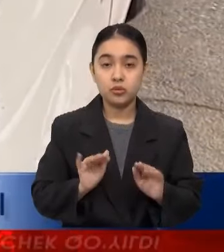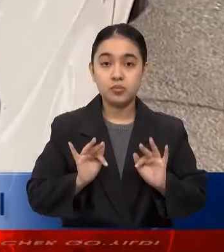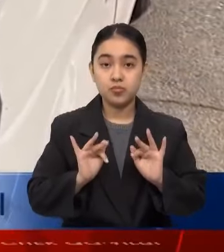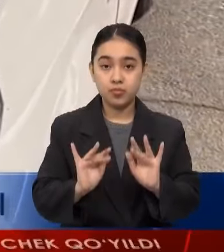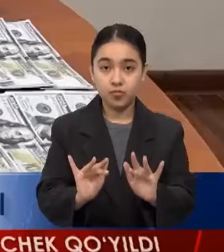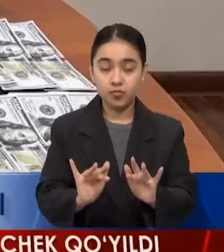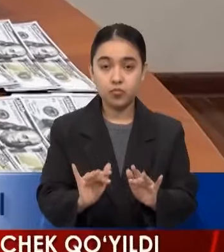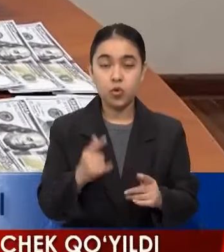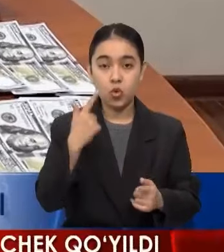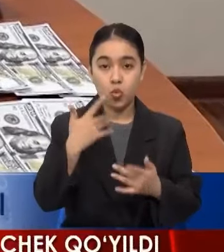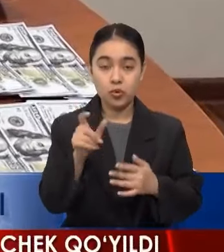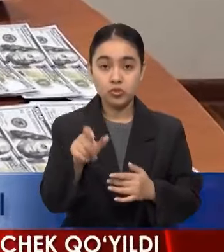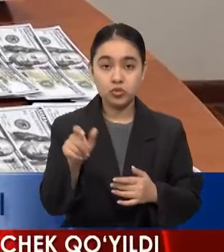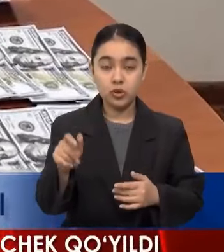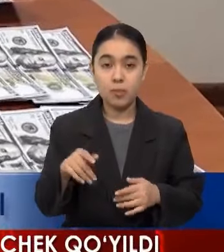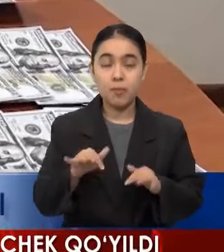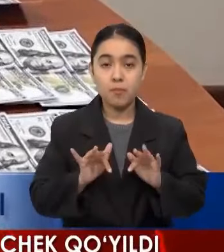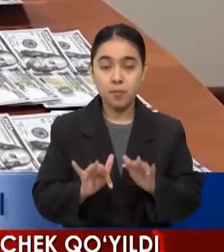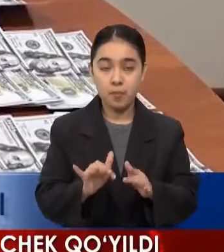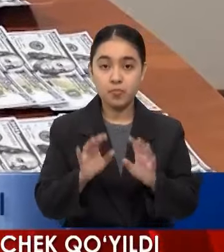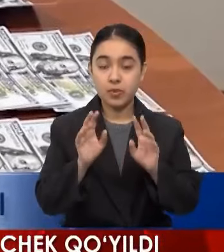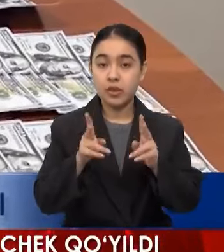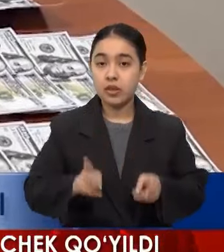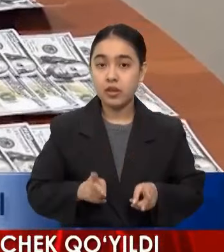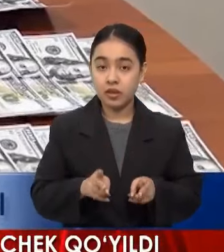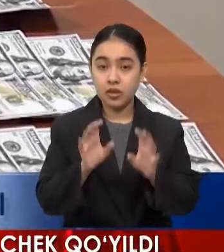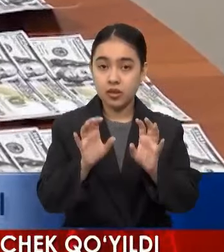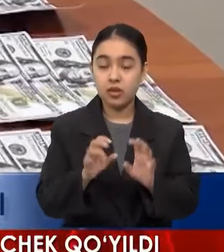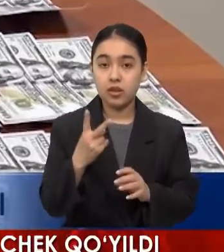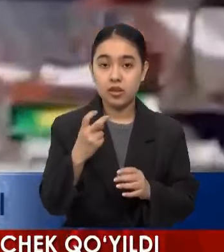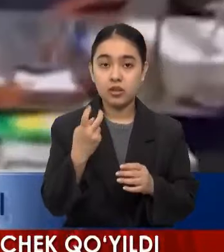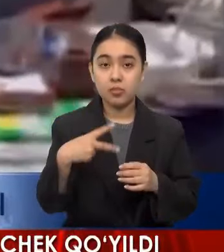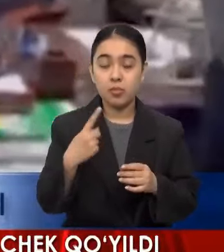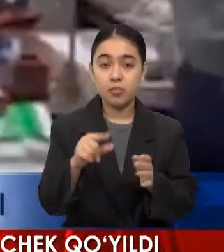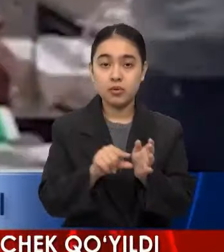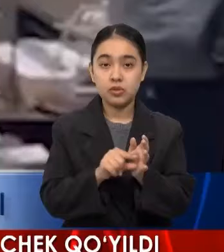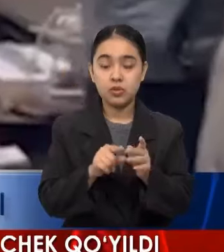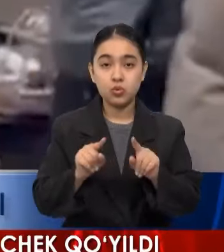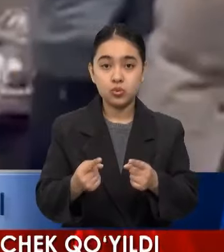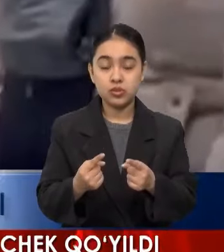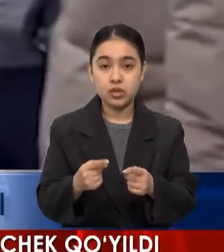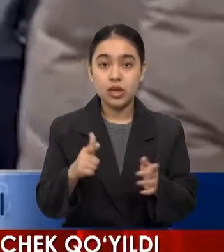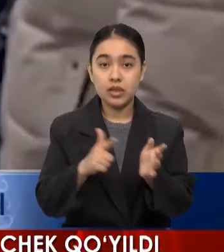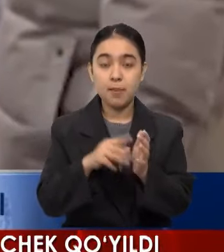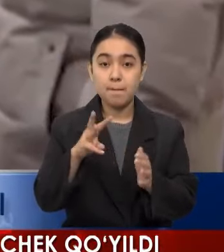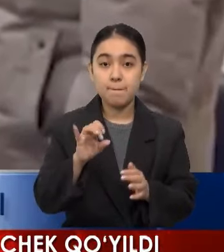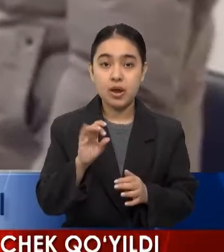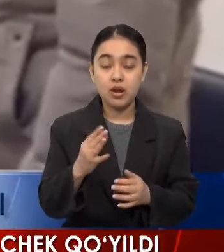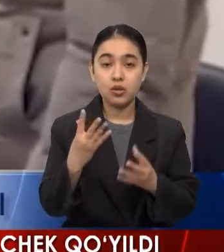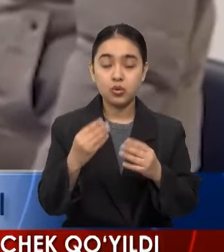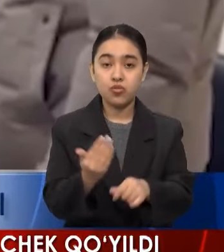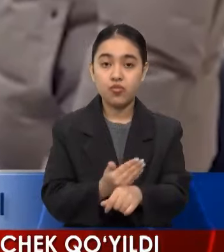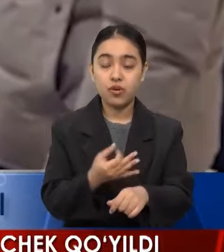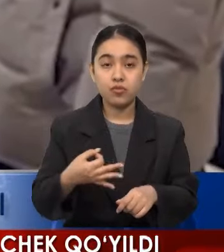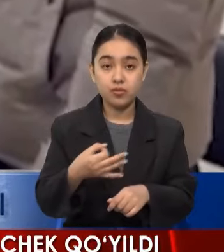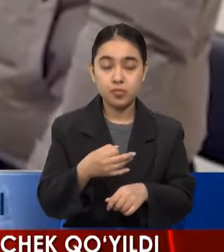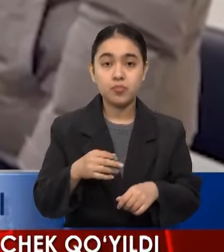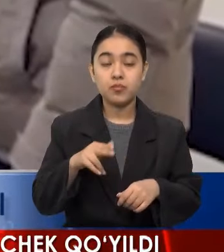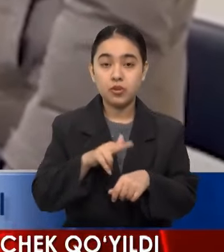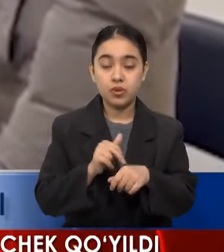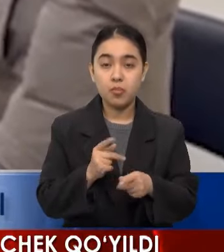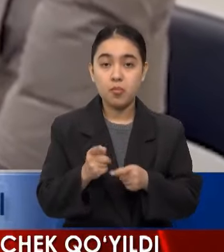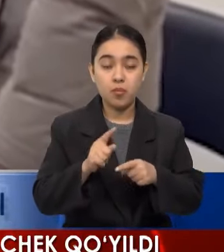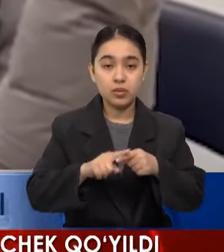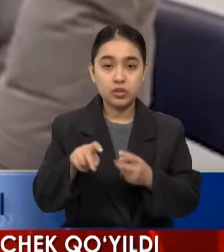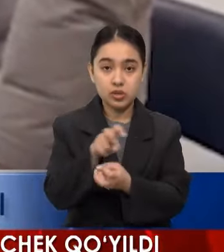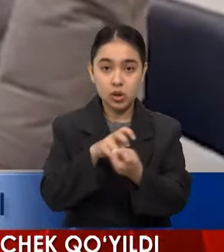qo'zg'atilib, gumonlanuvchi jinoyat protsessual kodeksining 221-moddasi tartibida ushlangan. 7-mart kuni Farg'ona viloyati Ichki ishlar boshqarmasi